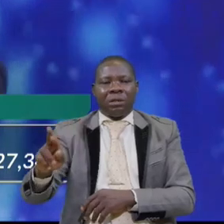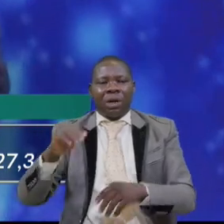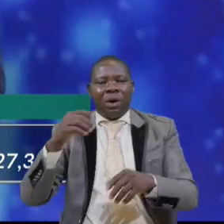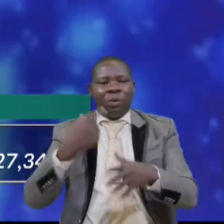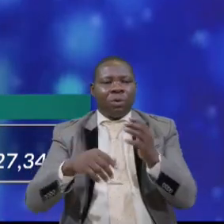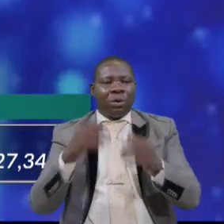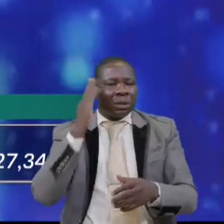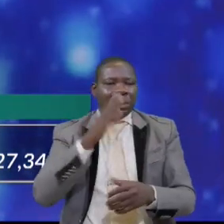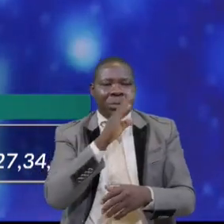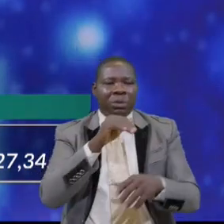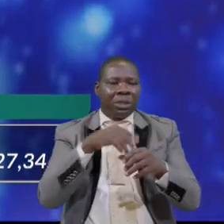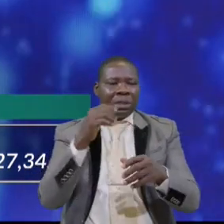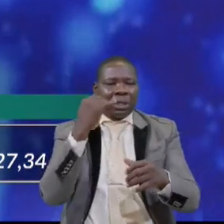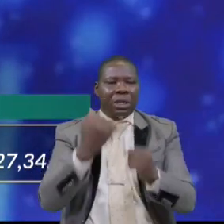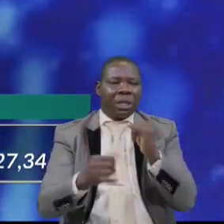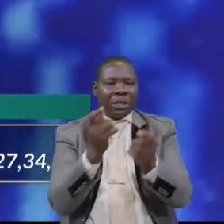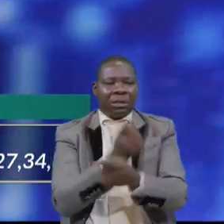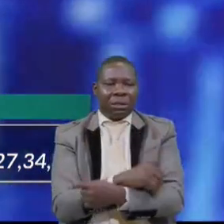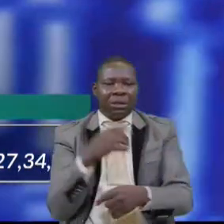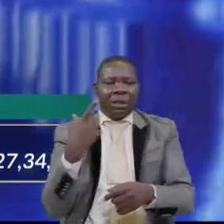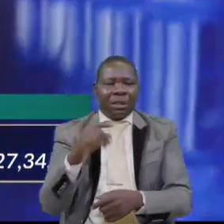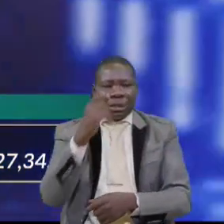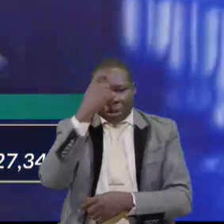eues sur ta couche.